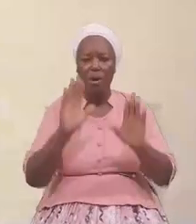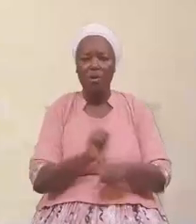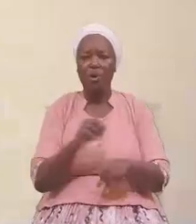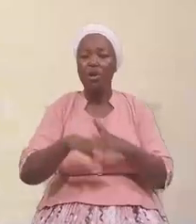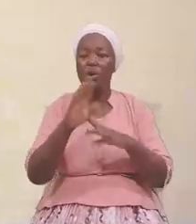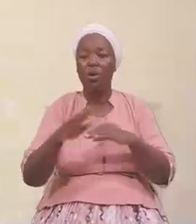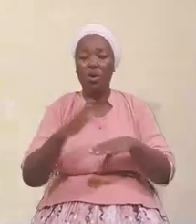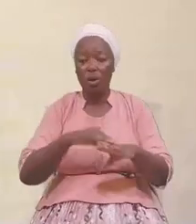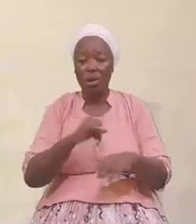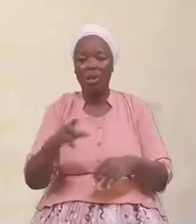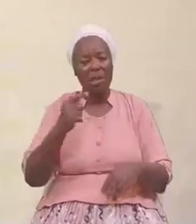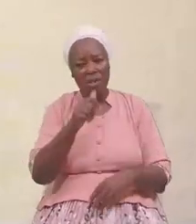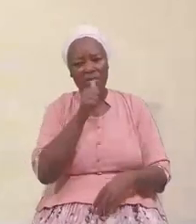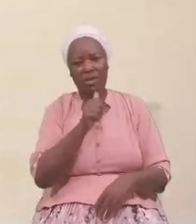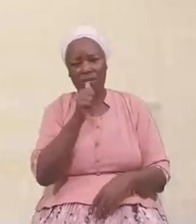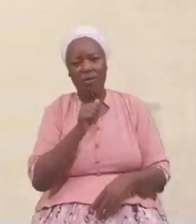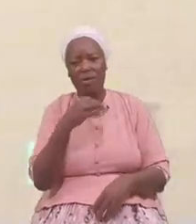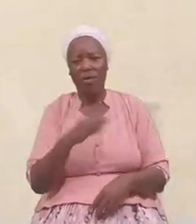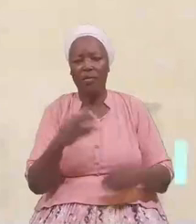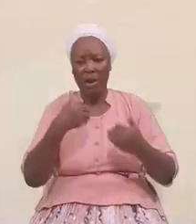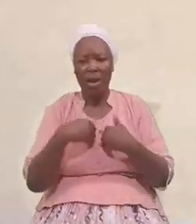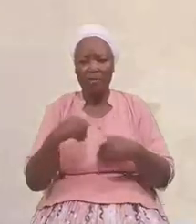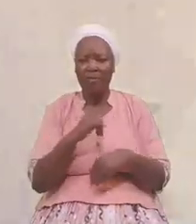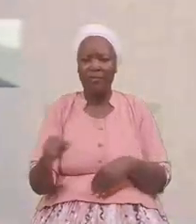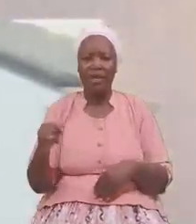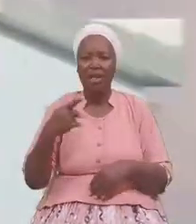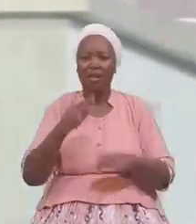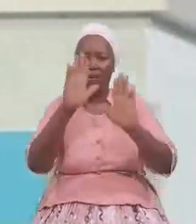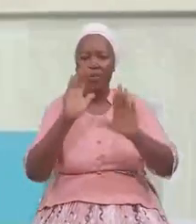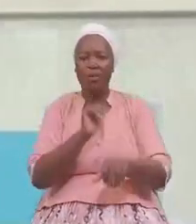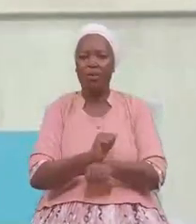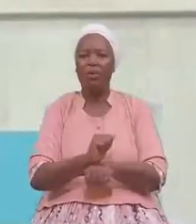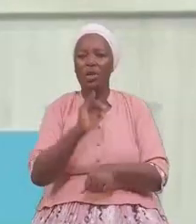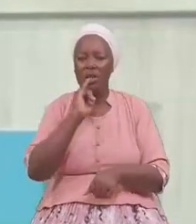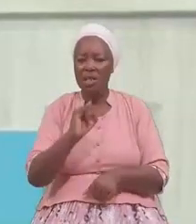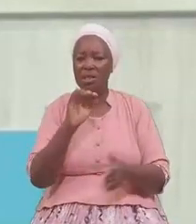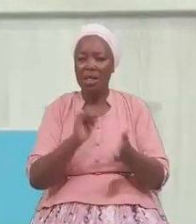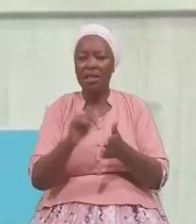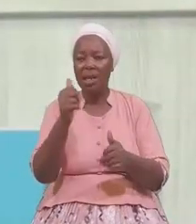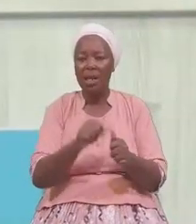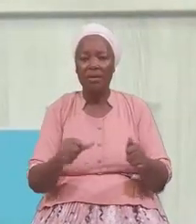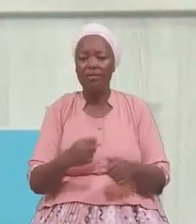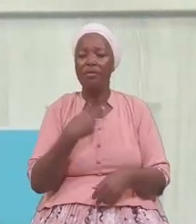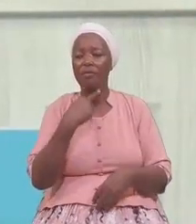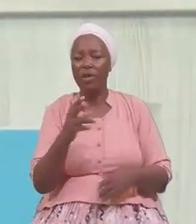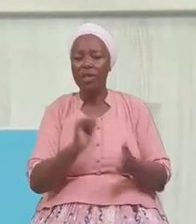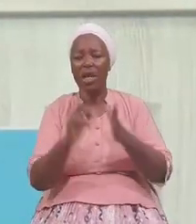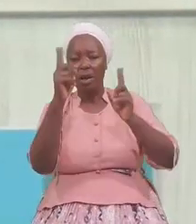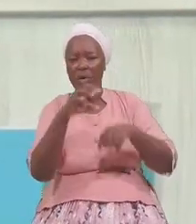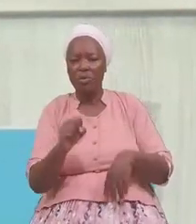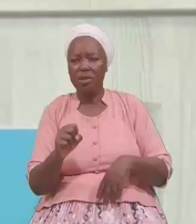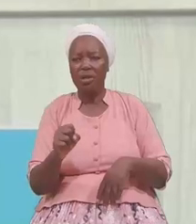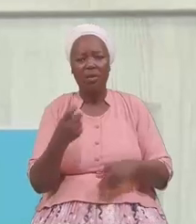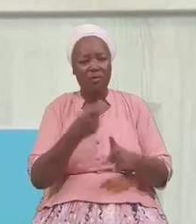secret pour avoir le miracle, c'est que toute voix qui survient